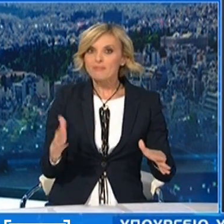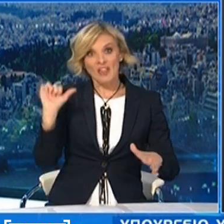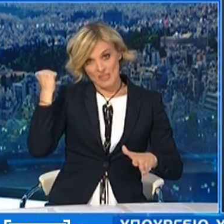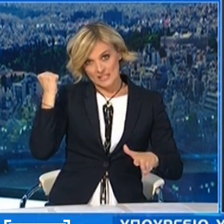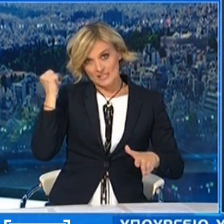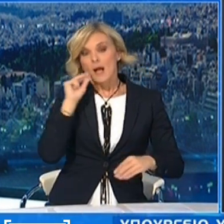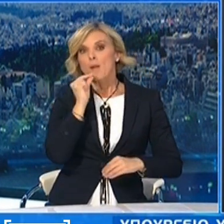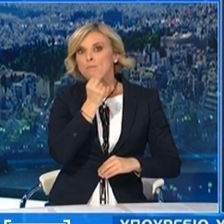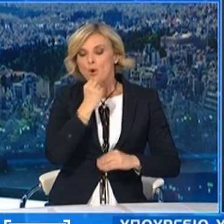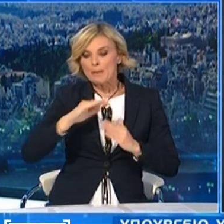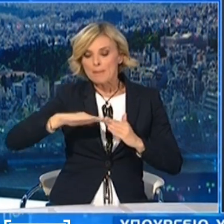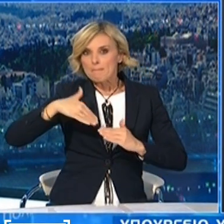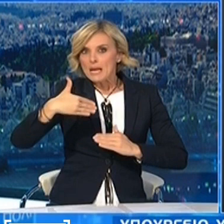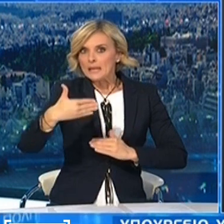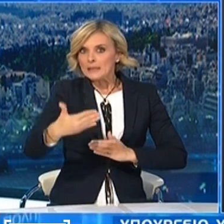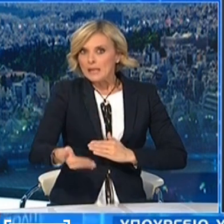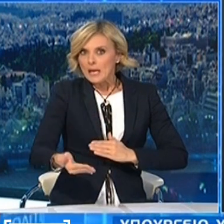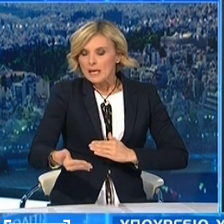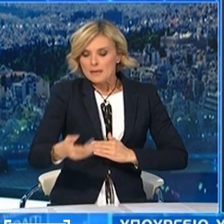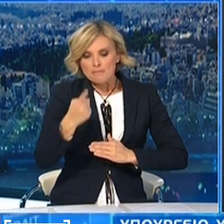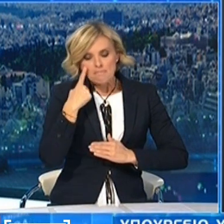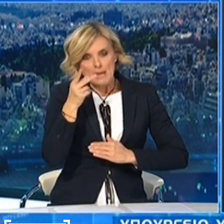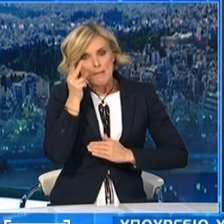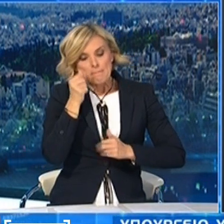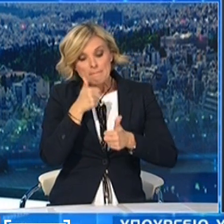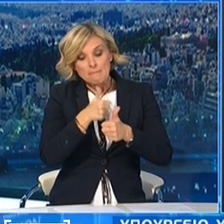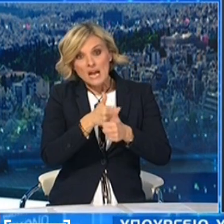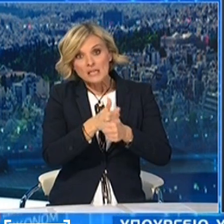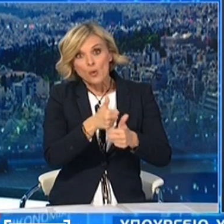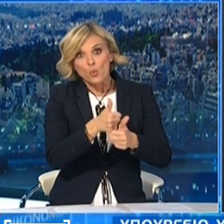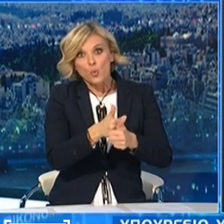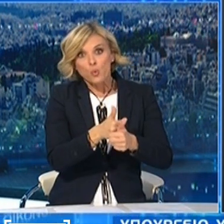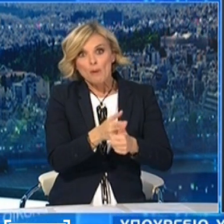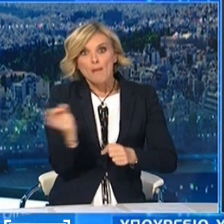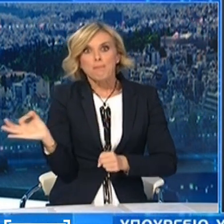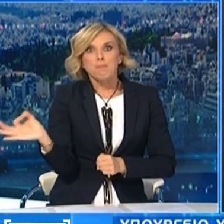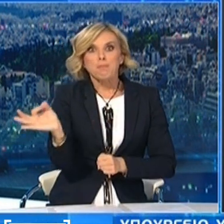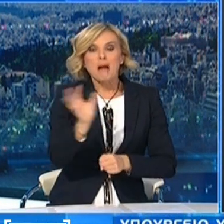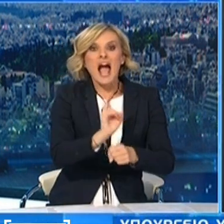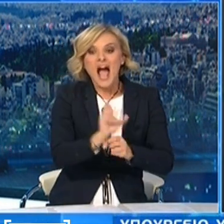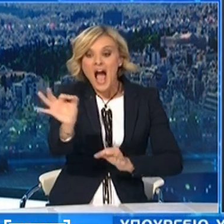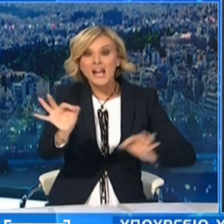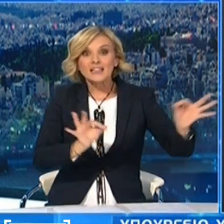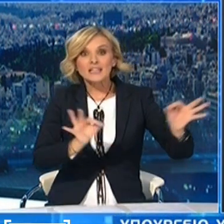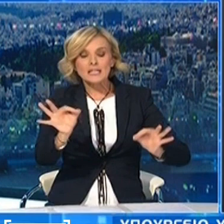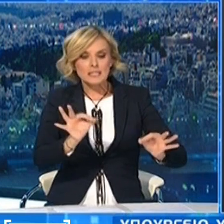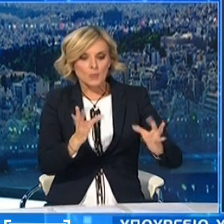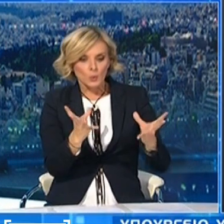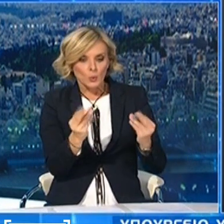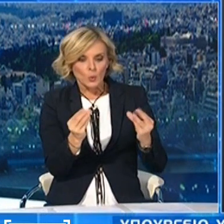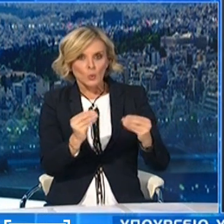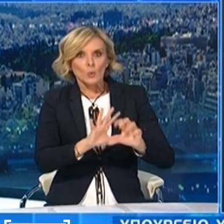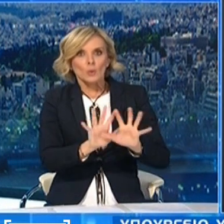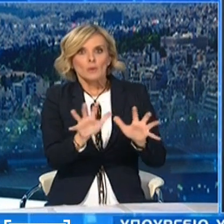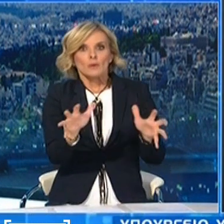όσοι είναι μέσα στην πλατφόρμα του ΙΔΙΚΑ και όσοι παρακολουθούμε σε πρώτο χρόνο τα κρούσματα. Ταυτόχρονα όμως με